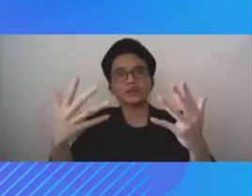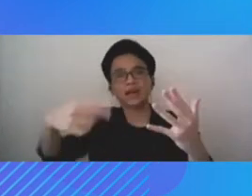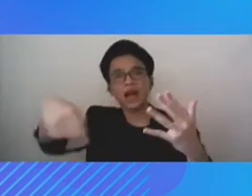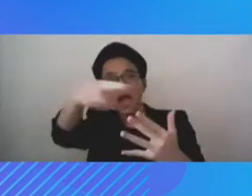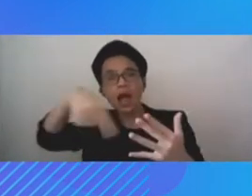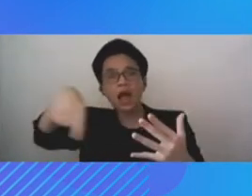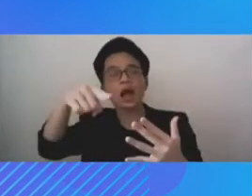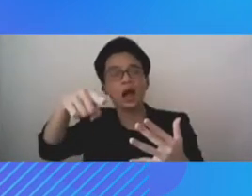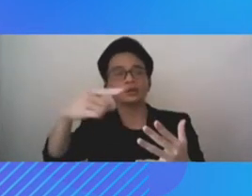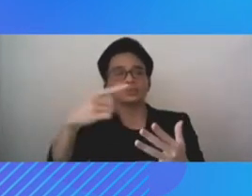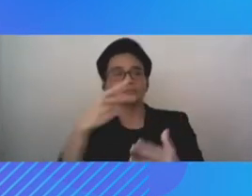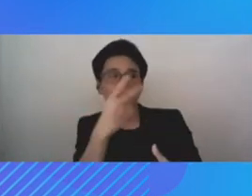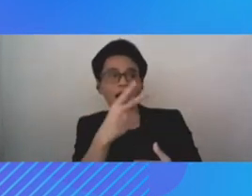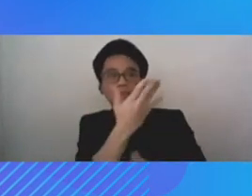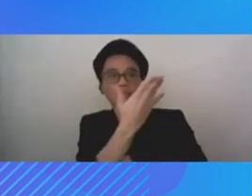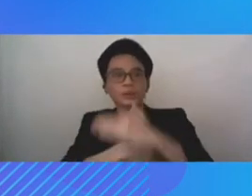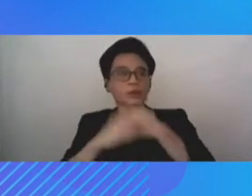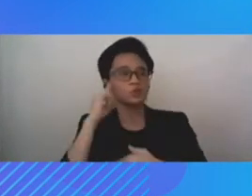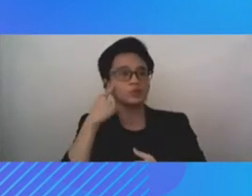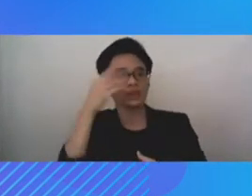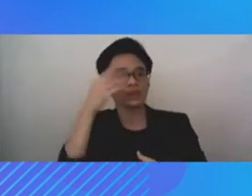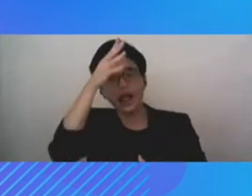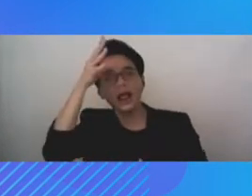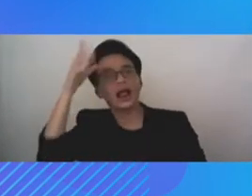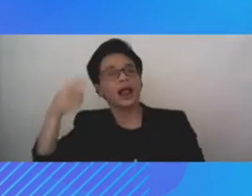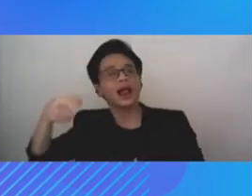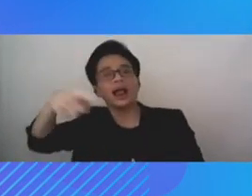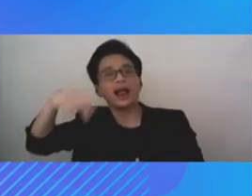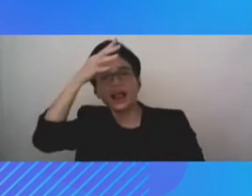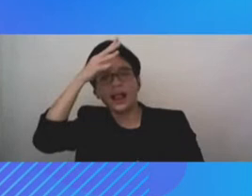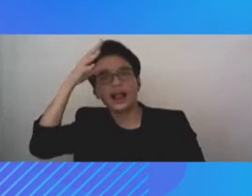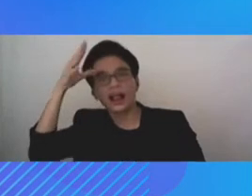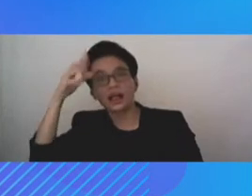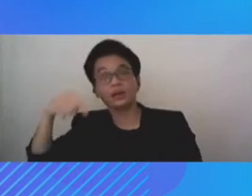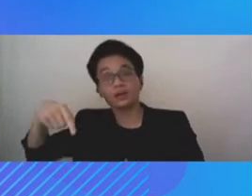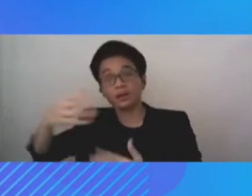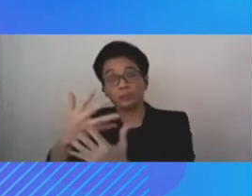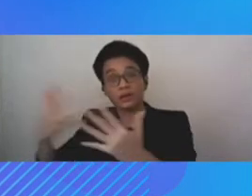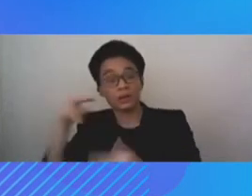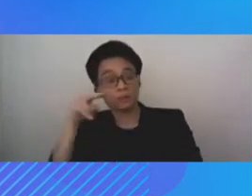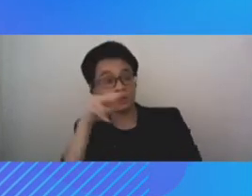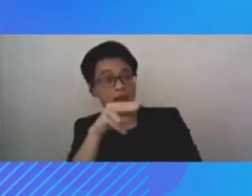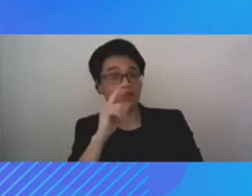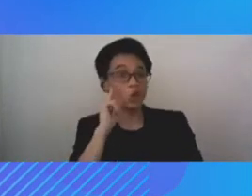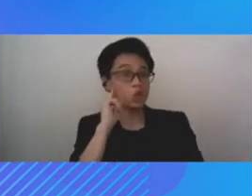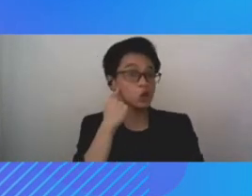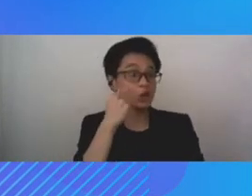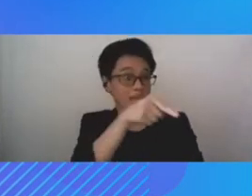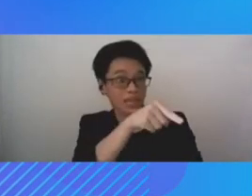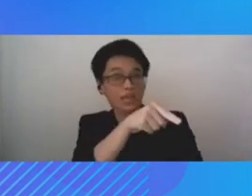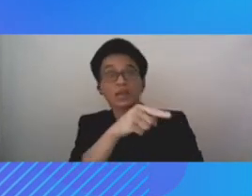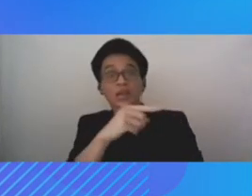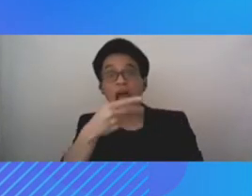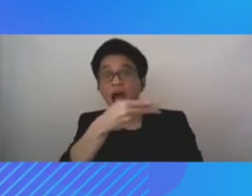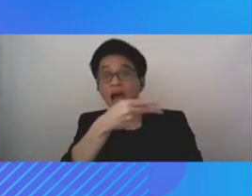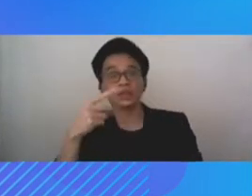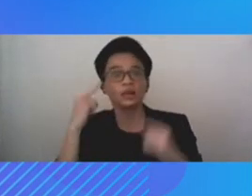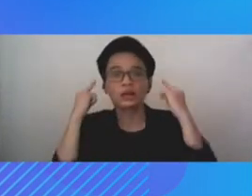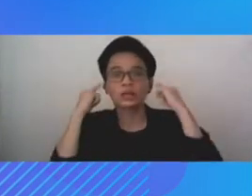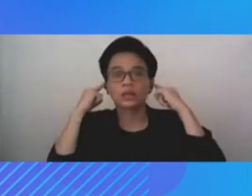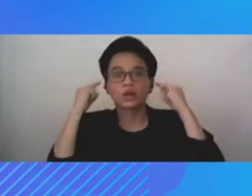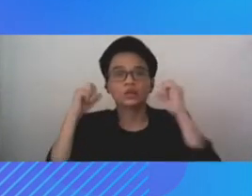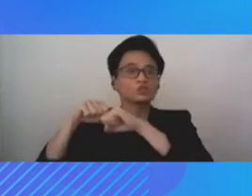mengenai disabilitas tuli, gitu ya. Jadi banyak yang berpikir bahwa disabilitas tuli itu artinya orang dengan gangguan